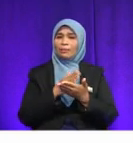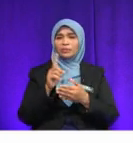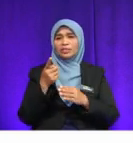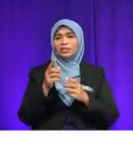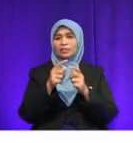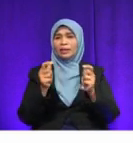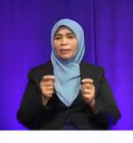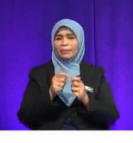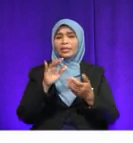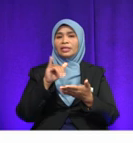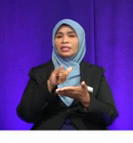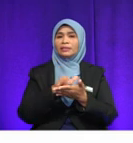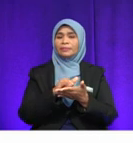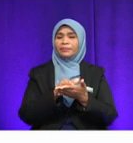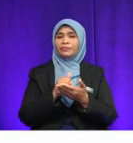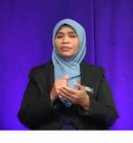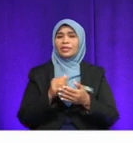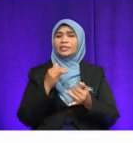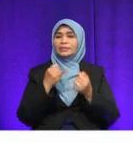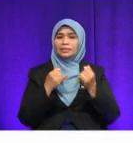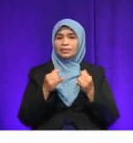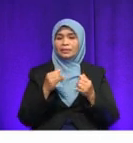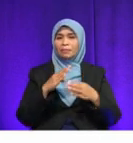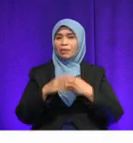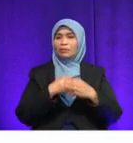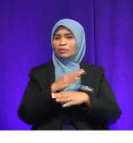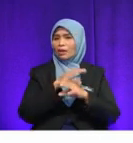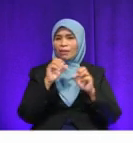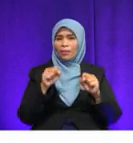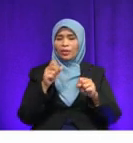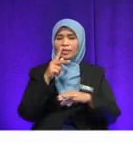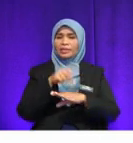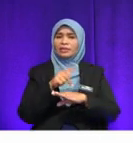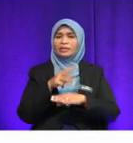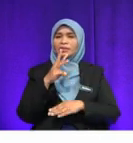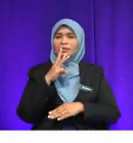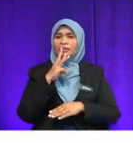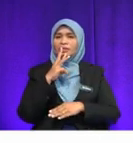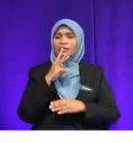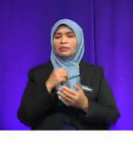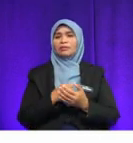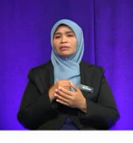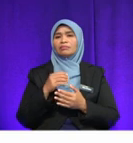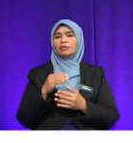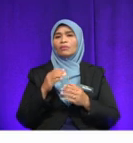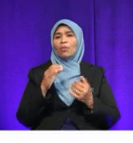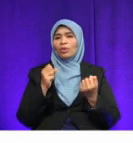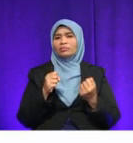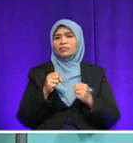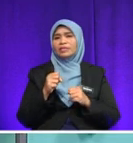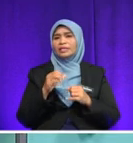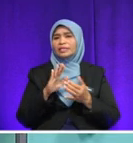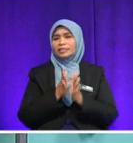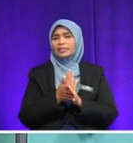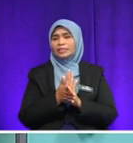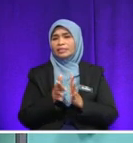Oke jika balutan itu tidak boleh disapu dengan air walaupun sedikit tapi kalau sapu Ayo Ya Allah Ya Allah Ya Allah